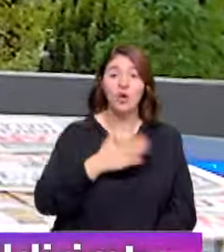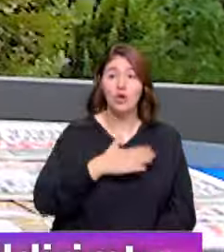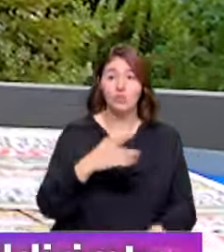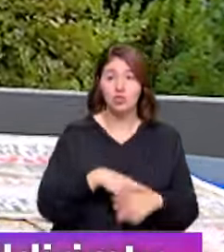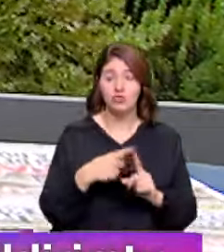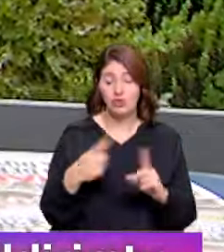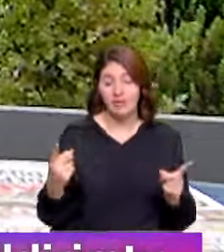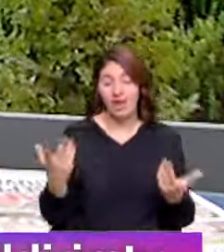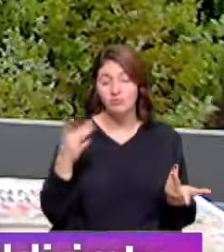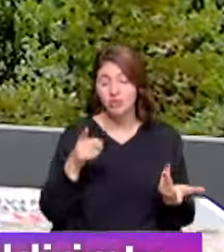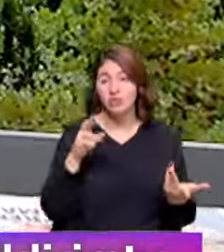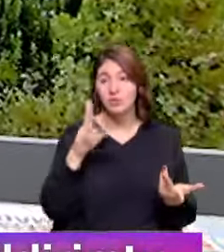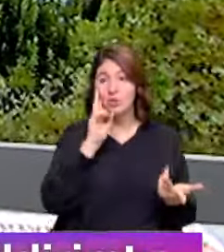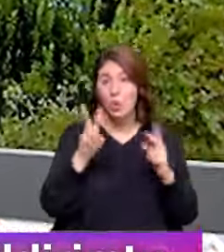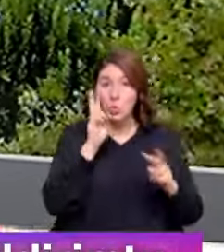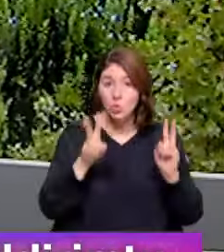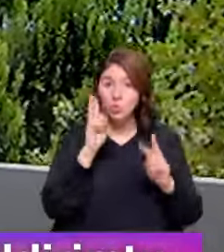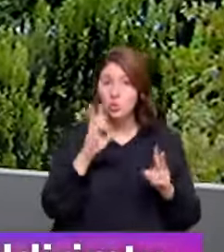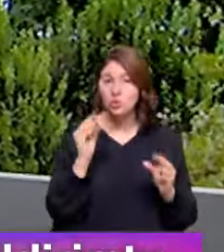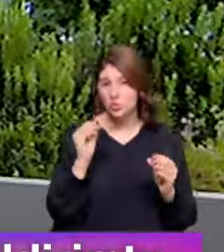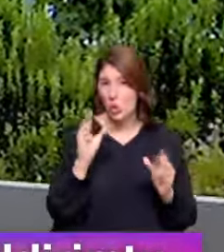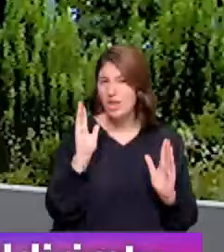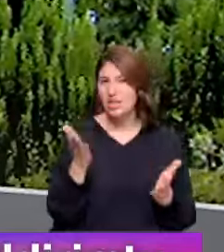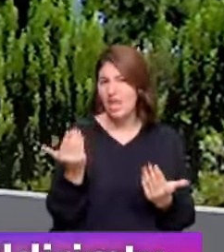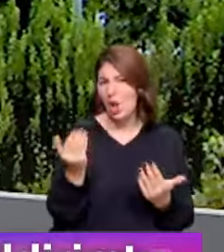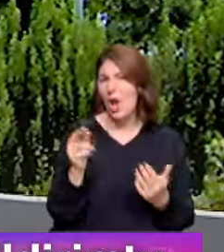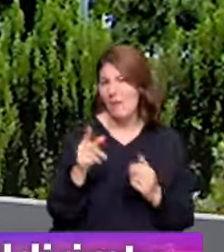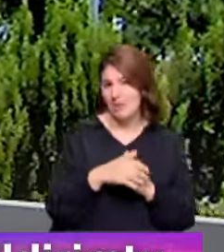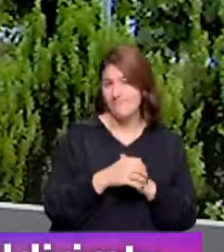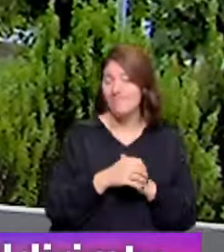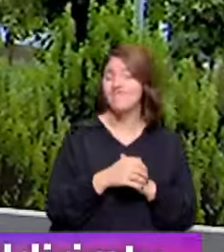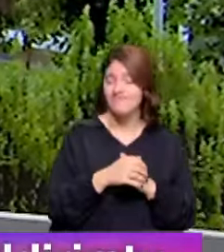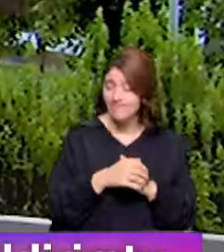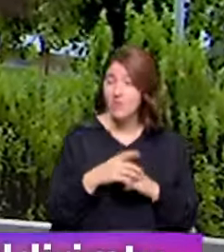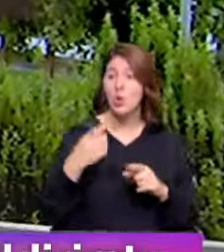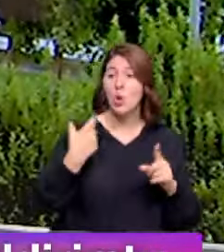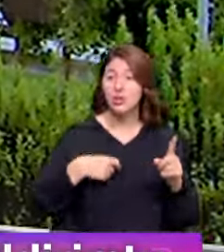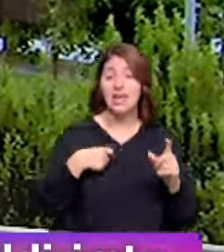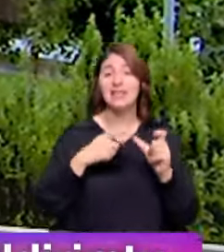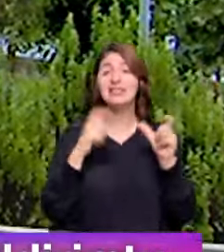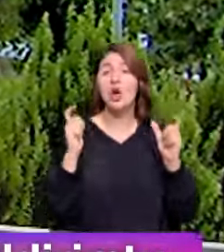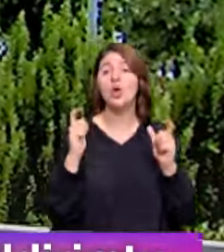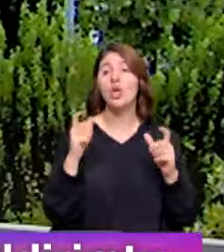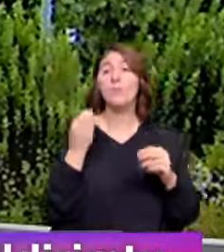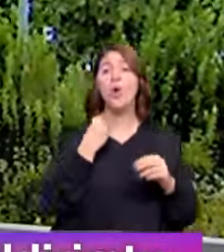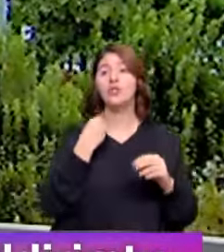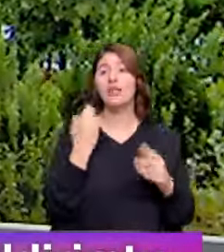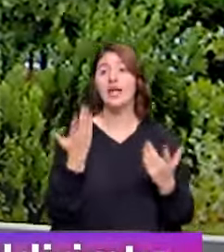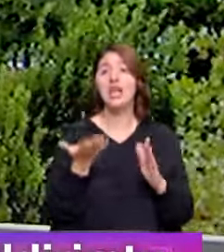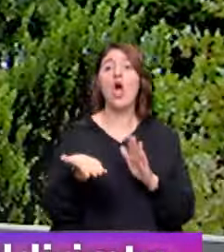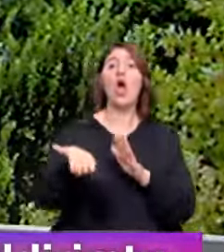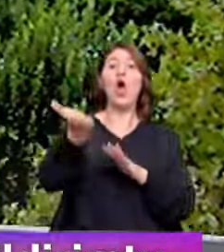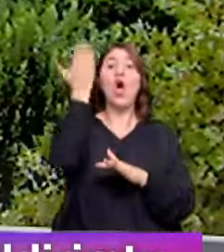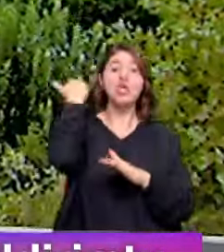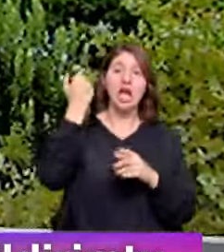önümüzdeki süreçte bu gibi manzaralara çok daha fazla tanıklık edeceğiz. Özellikle SGK borçlarının, yani